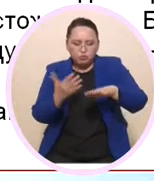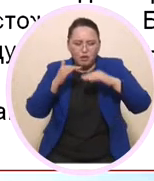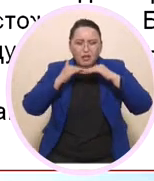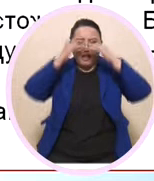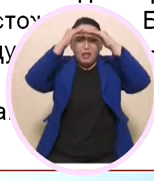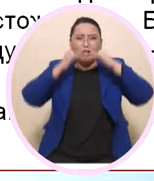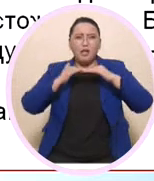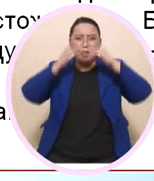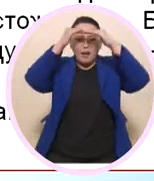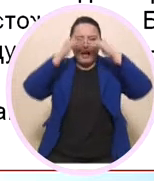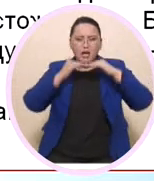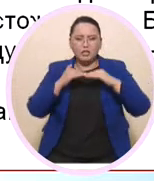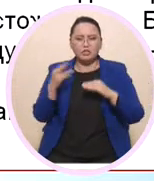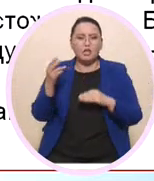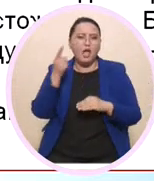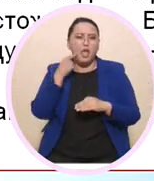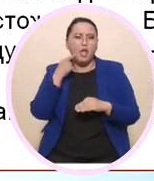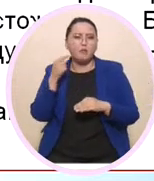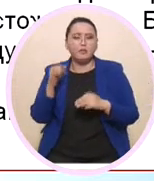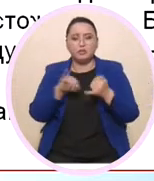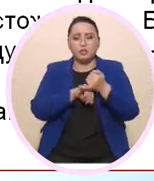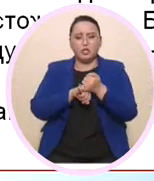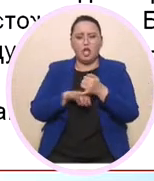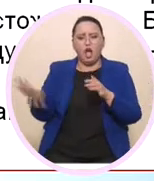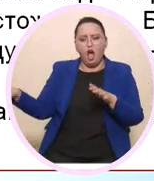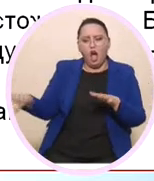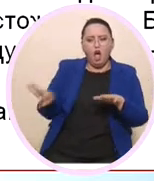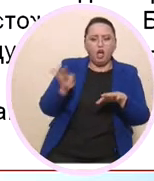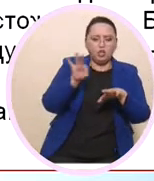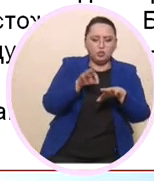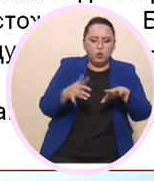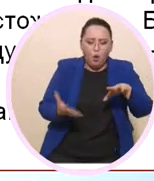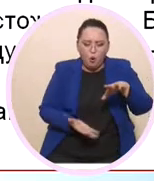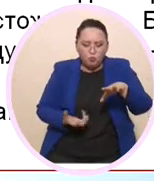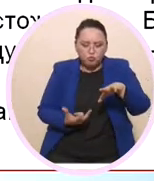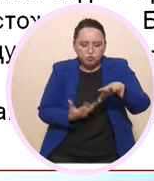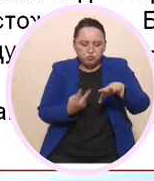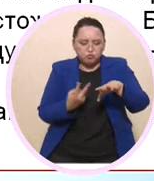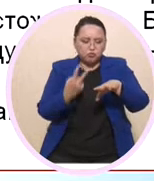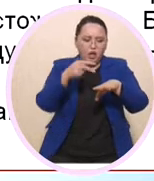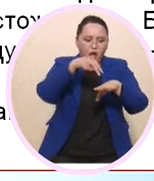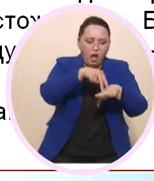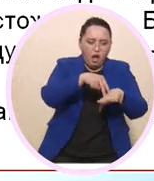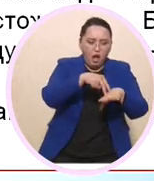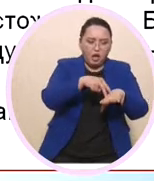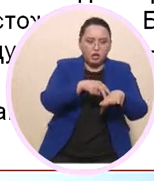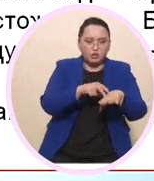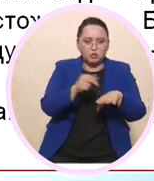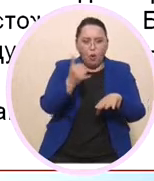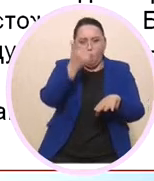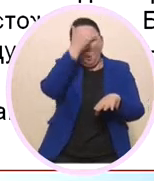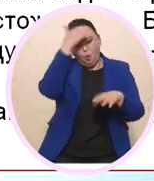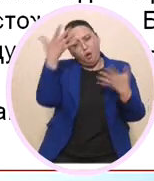долгорыгоо олж шүүрэн сэлсээр уснаас гарахад хөөрхийн минь ухаан алдсан байж